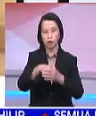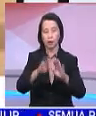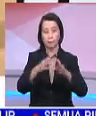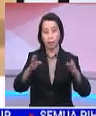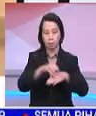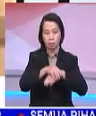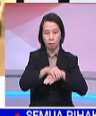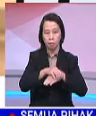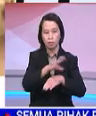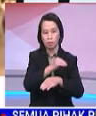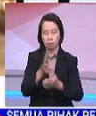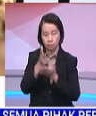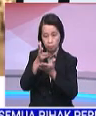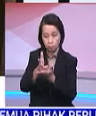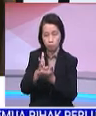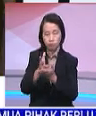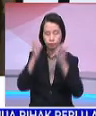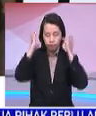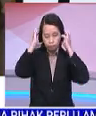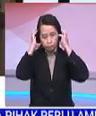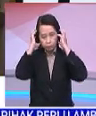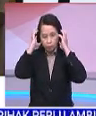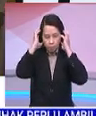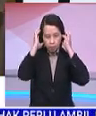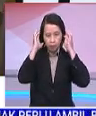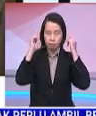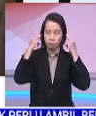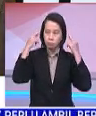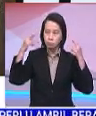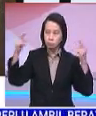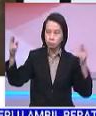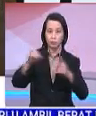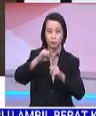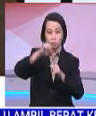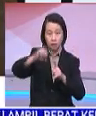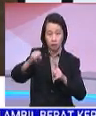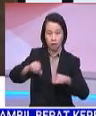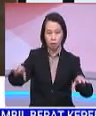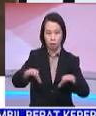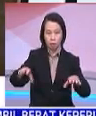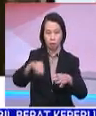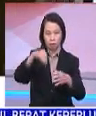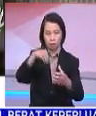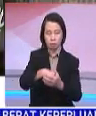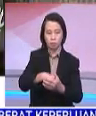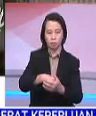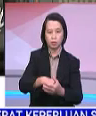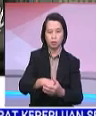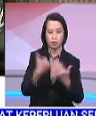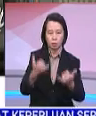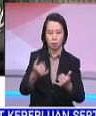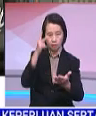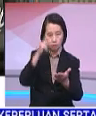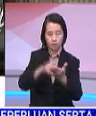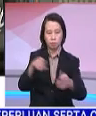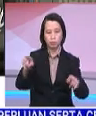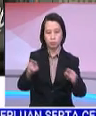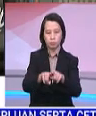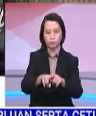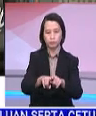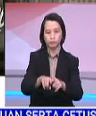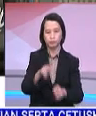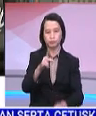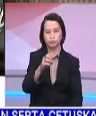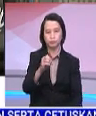disiarkan melalui talian radio Telefon ke Sandakan yang dibuat di jesselton yang kini dikenali sebagai